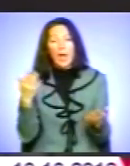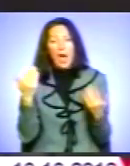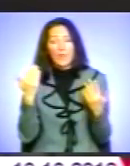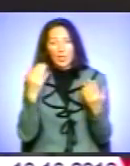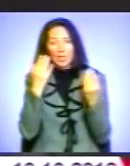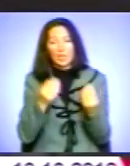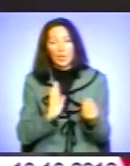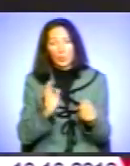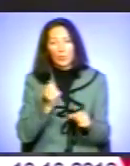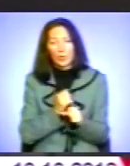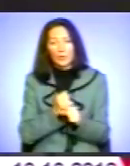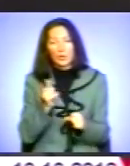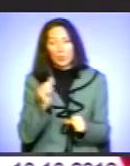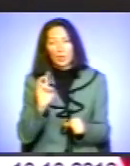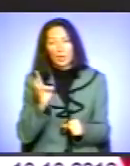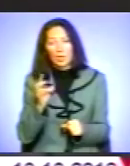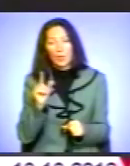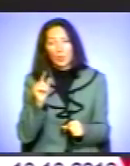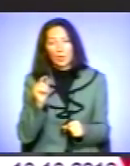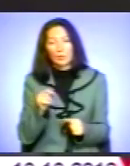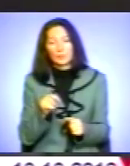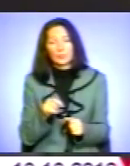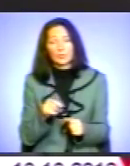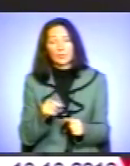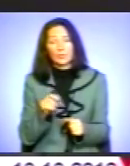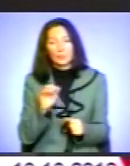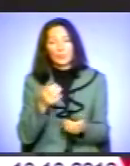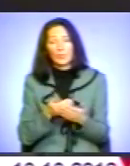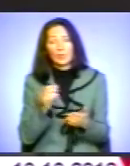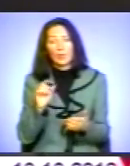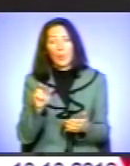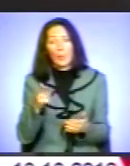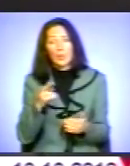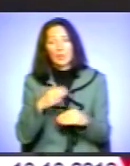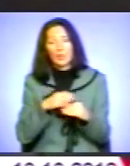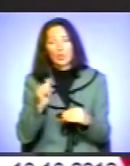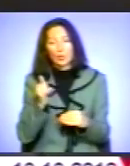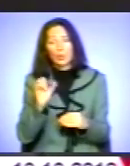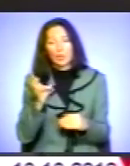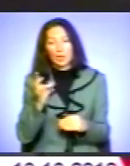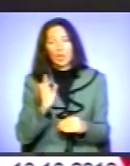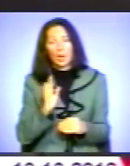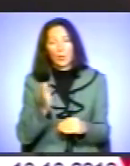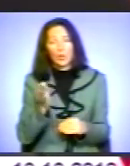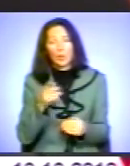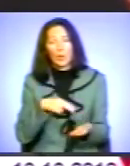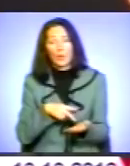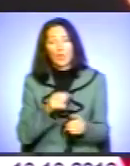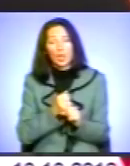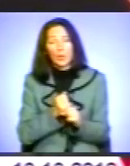роботу. Субота, неділя, понеділя, я маю на увазі. П'ятниця вечір, субота, неділя. І будемо, виходячи